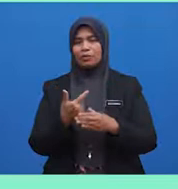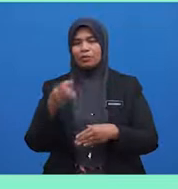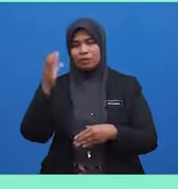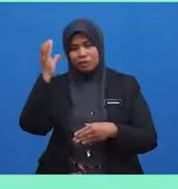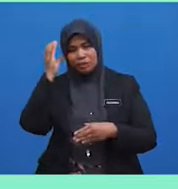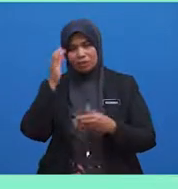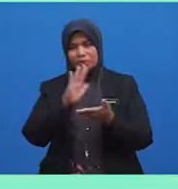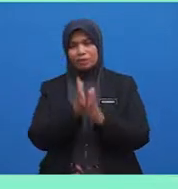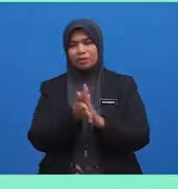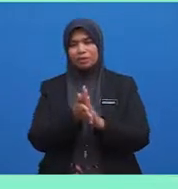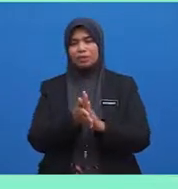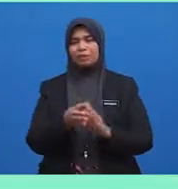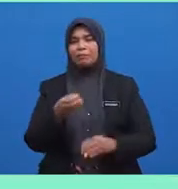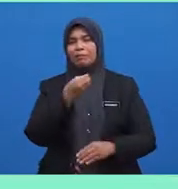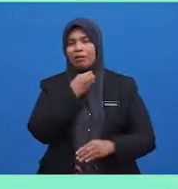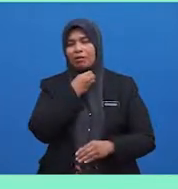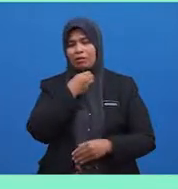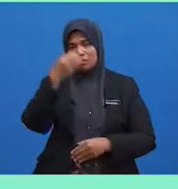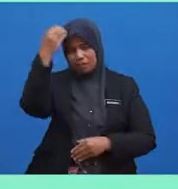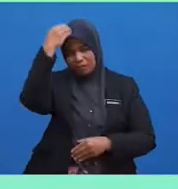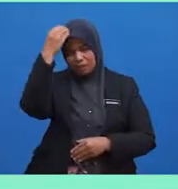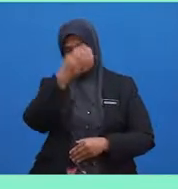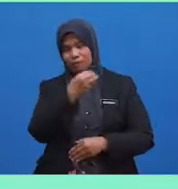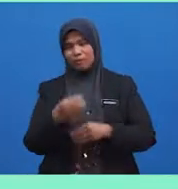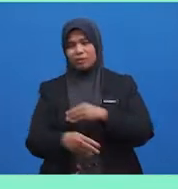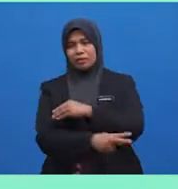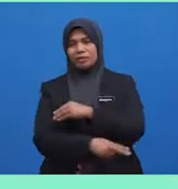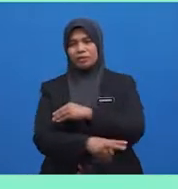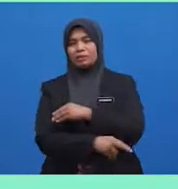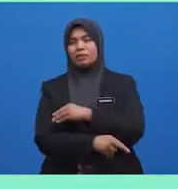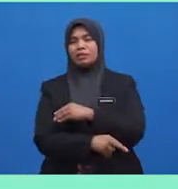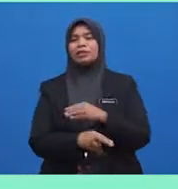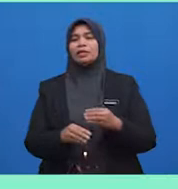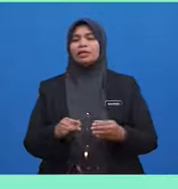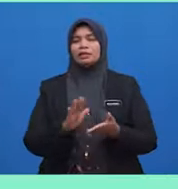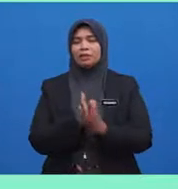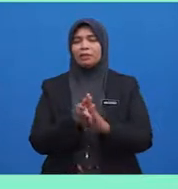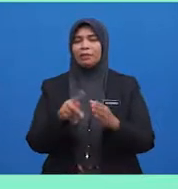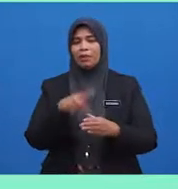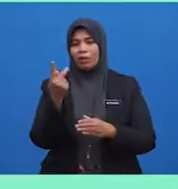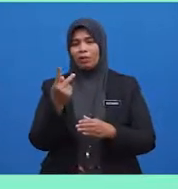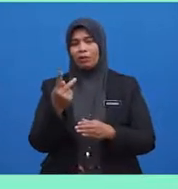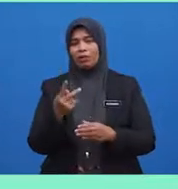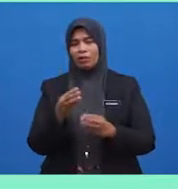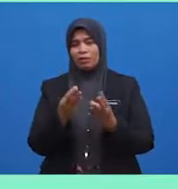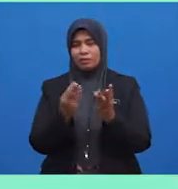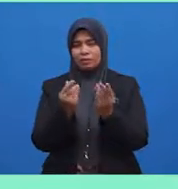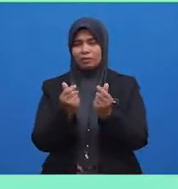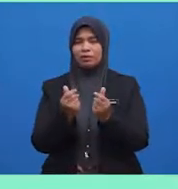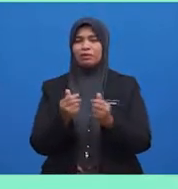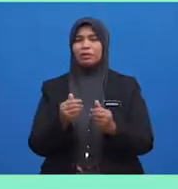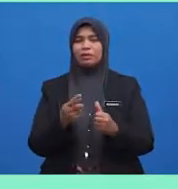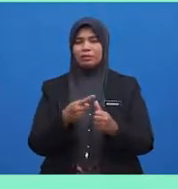Perak, Selangor dan Negeri Sembilan muncul sebagai pengeluar biji timah utama dunia pada abad